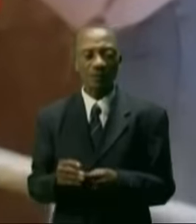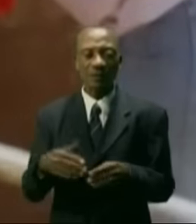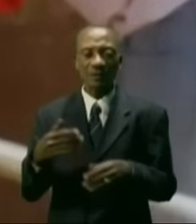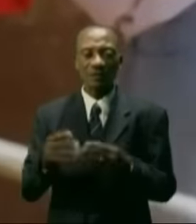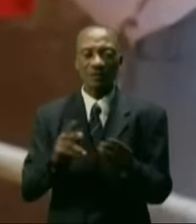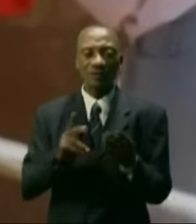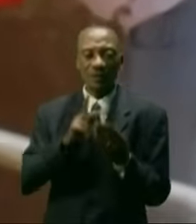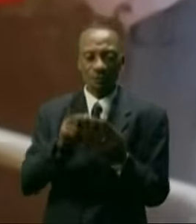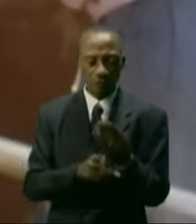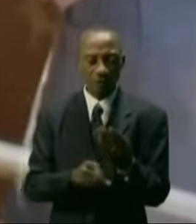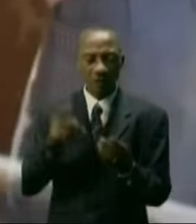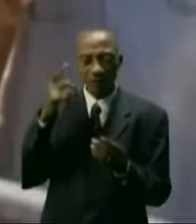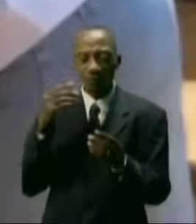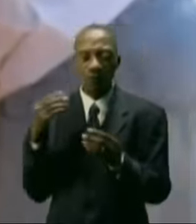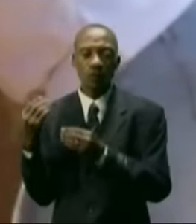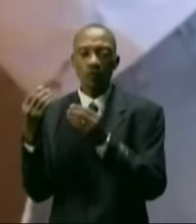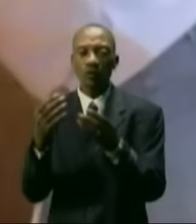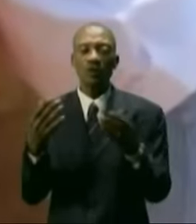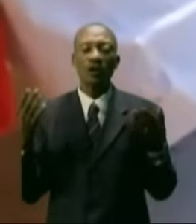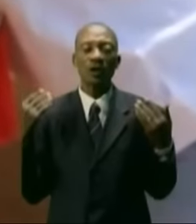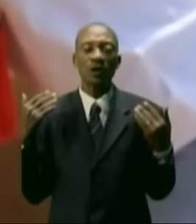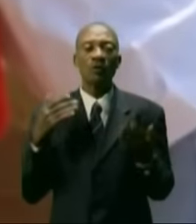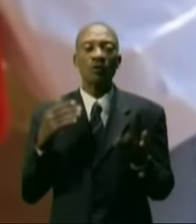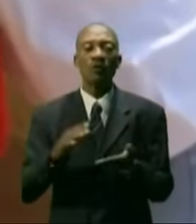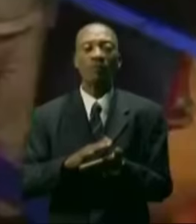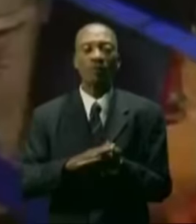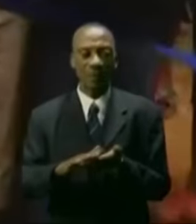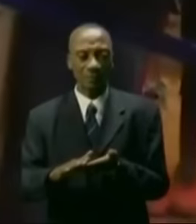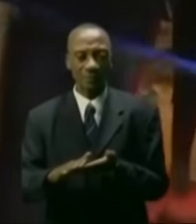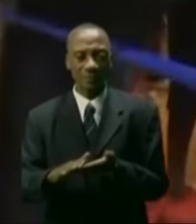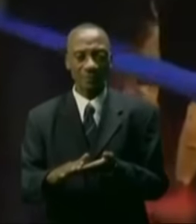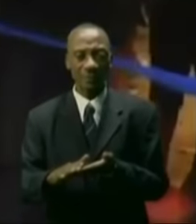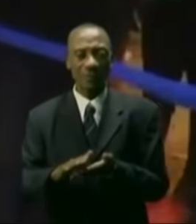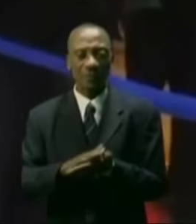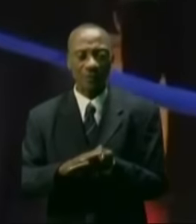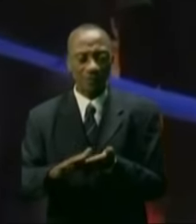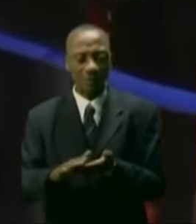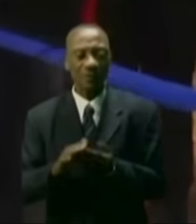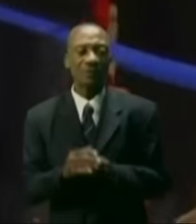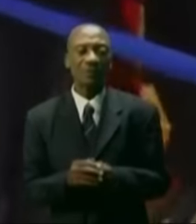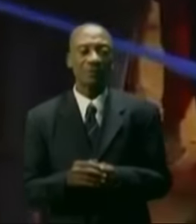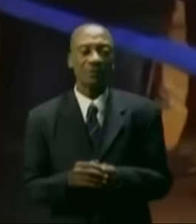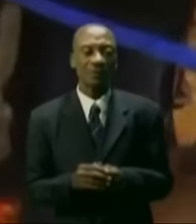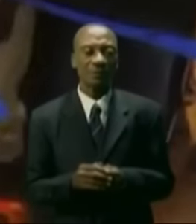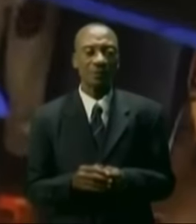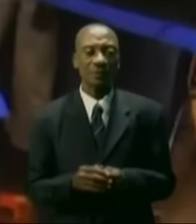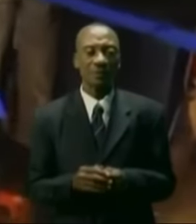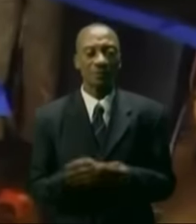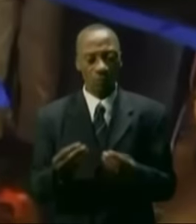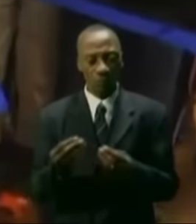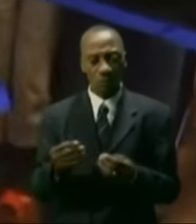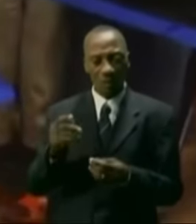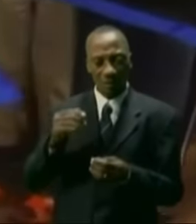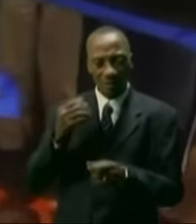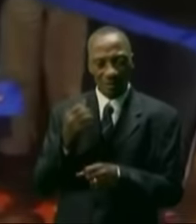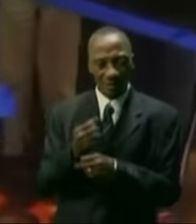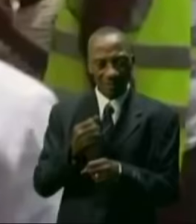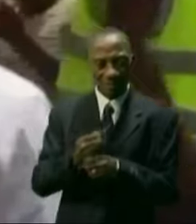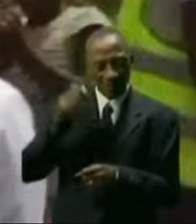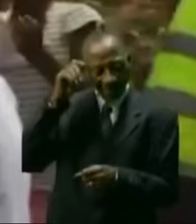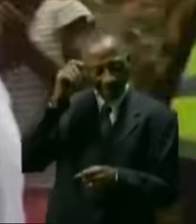en eau potable qui aboutit en ce jour à l'aménagement de 2 sources d'eau dont l'inauguration est faite par Oscar